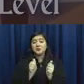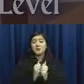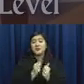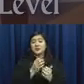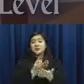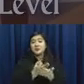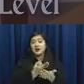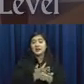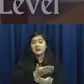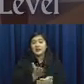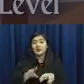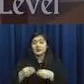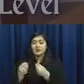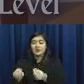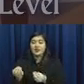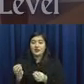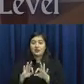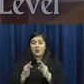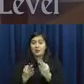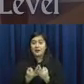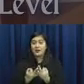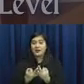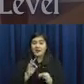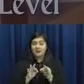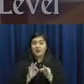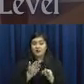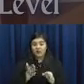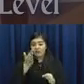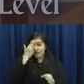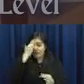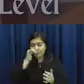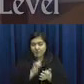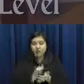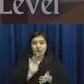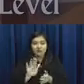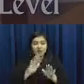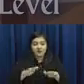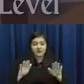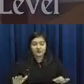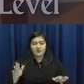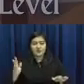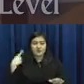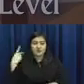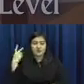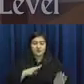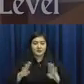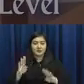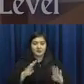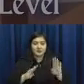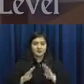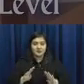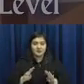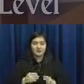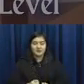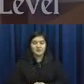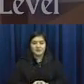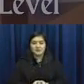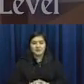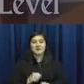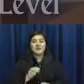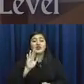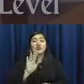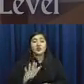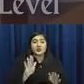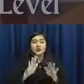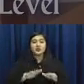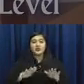gayon, alam mo na ang anak mo may problema. Yan. Ngayon, nagdudusa ang anak mo sa isang kalagayan na